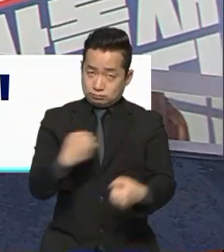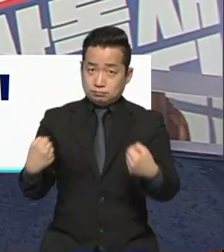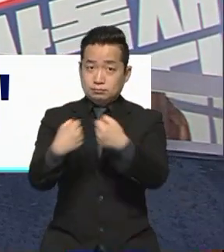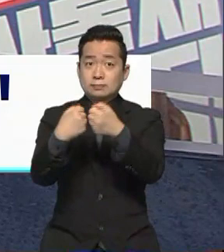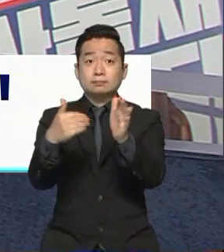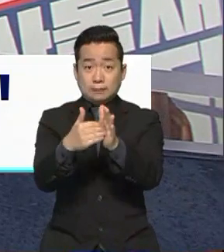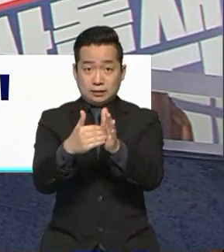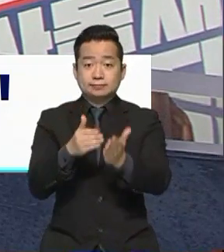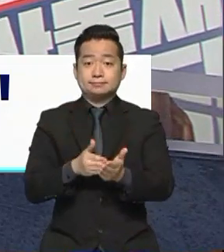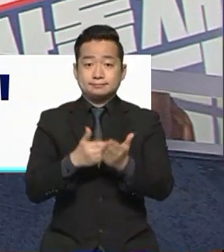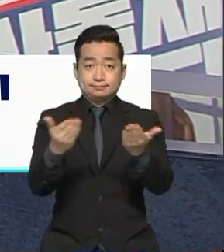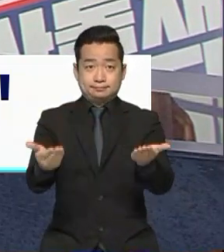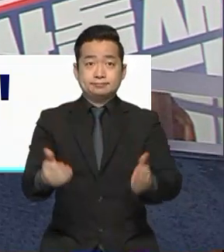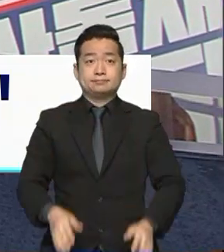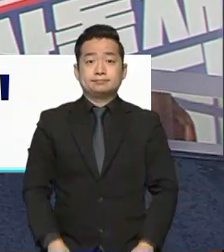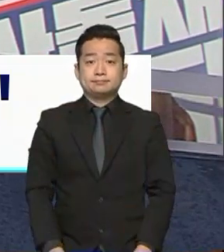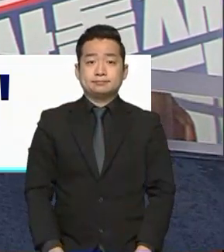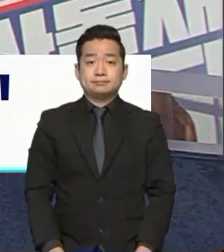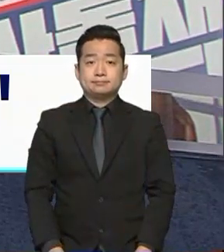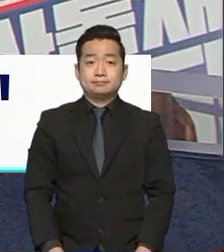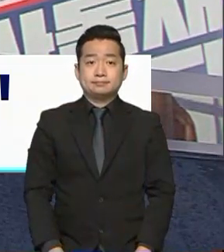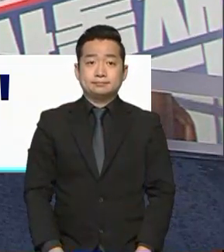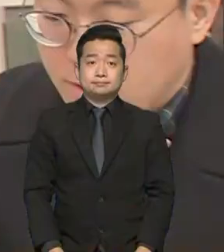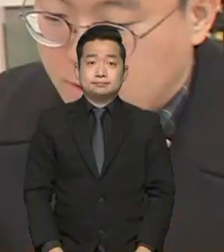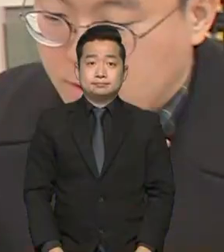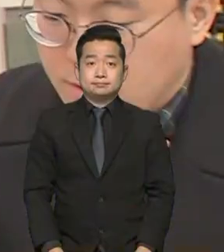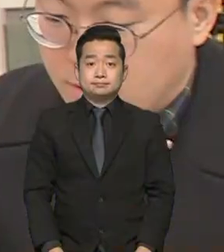보도에 안희재 기자입니다